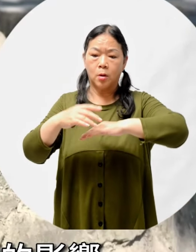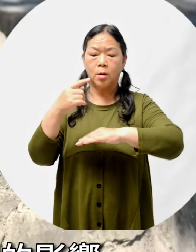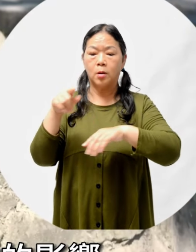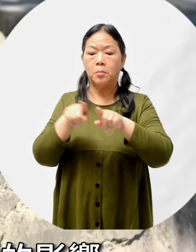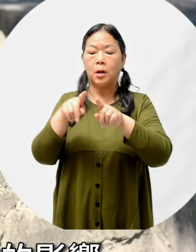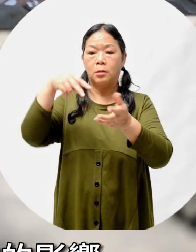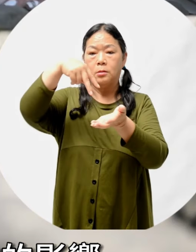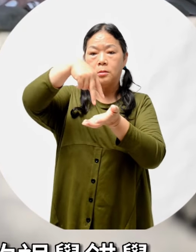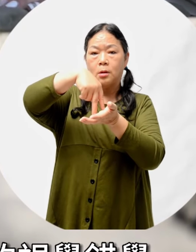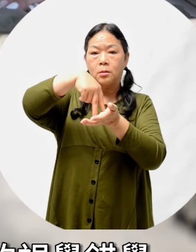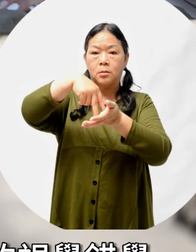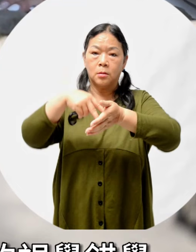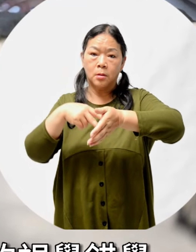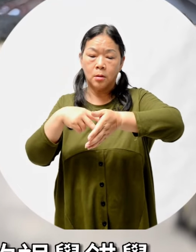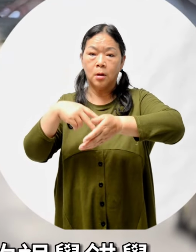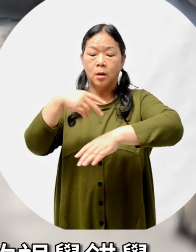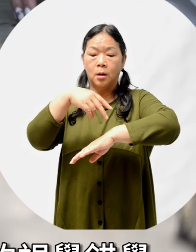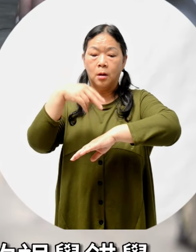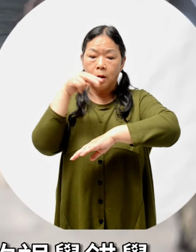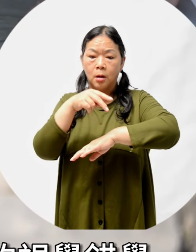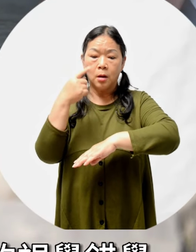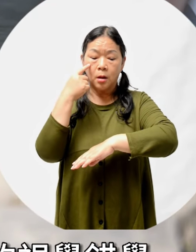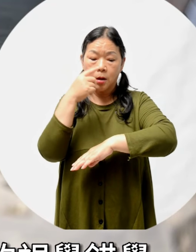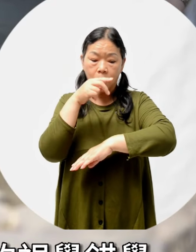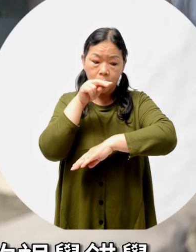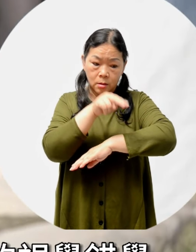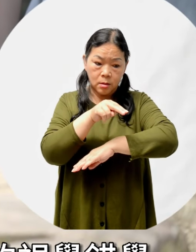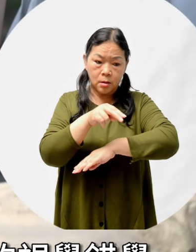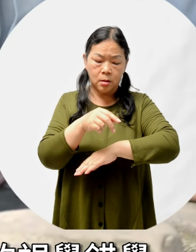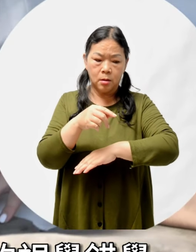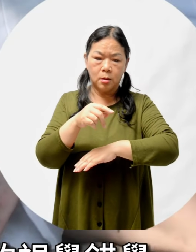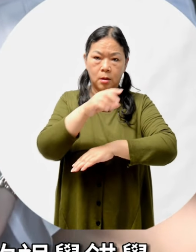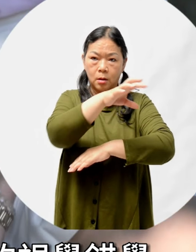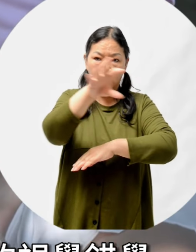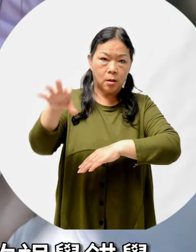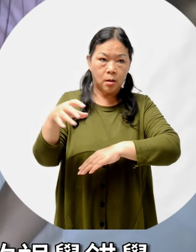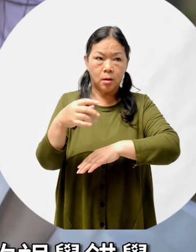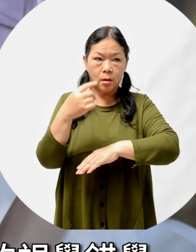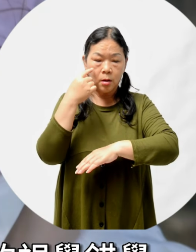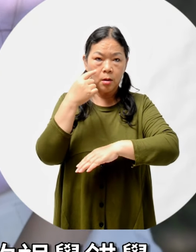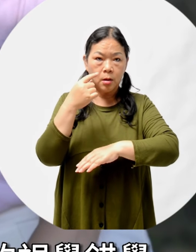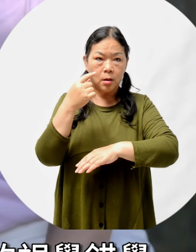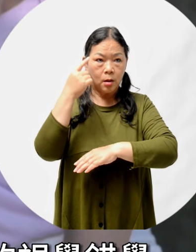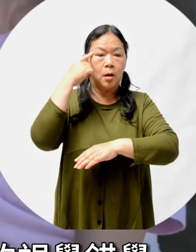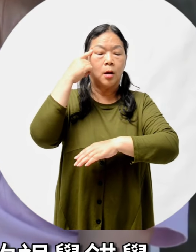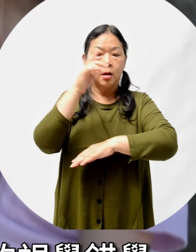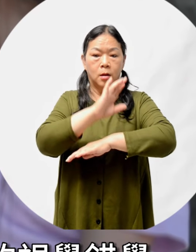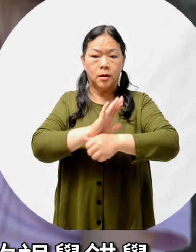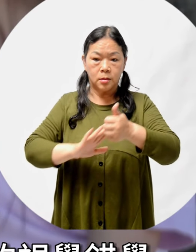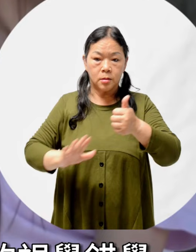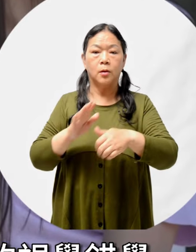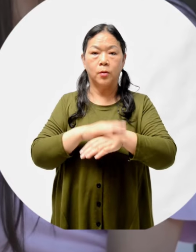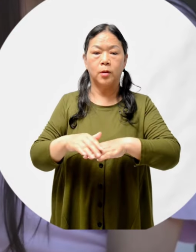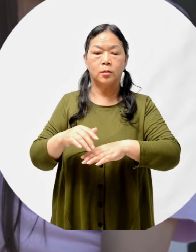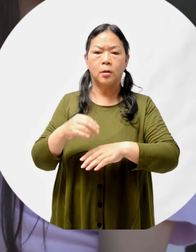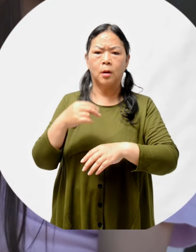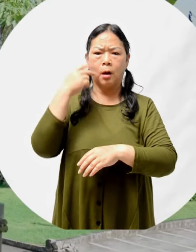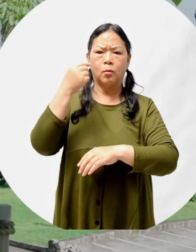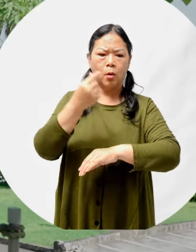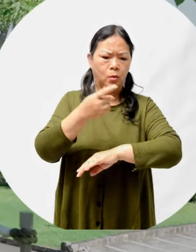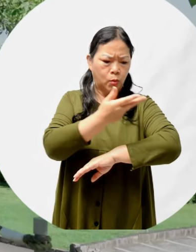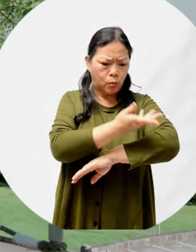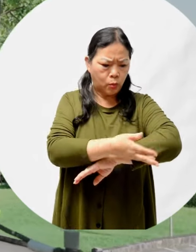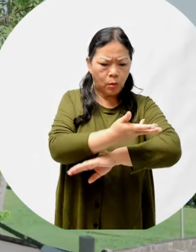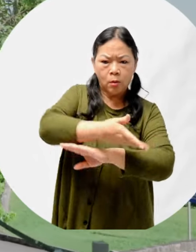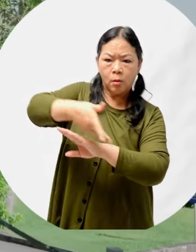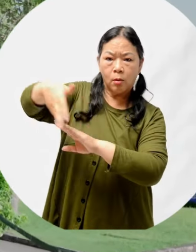物的影响，感觉沟渠的水流是缓缓向上，造成水往上流的视觉错觉。当旅客连